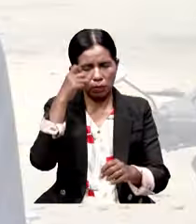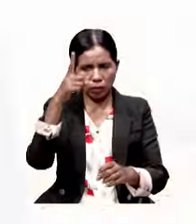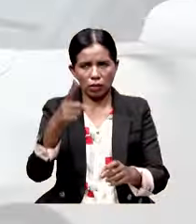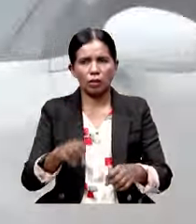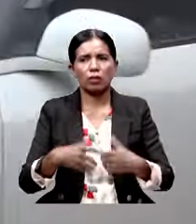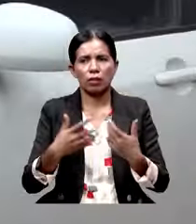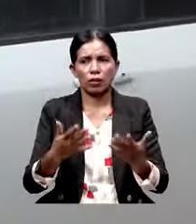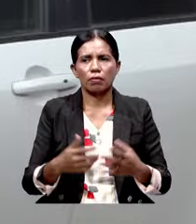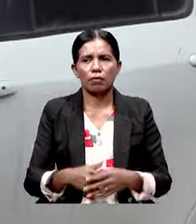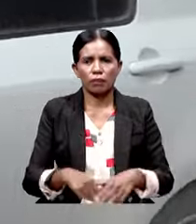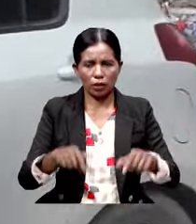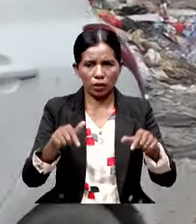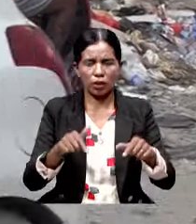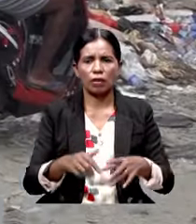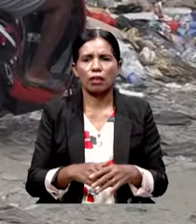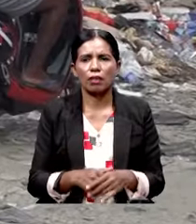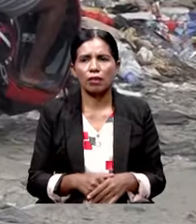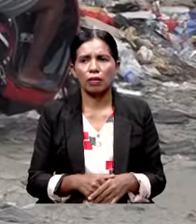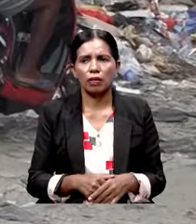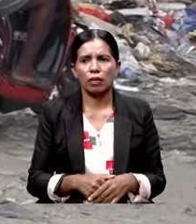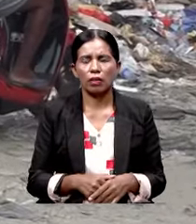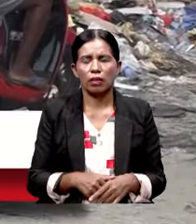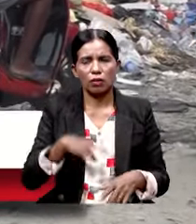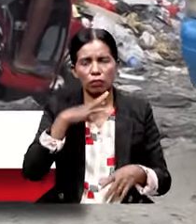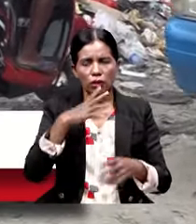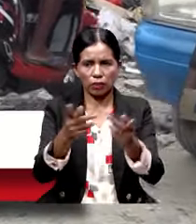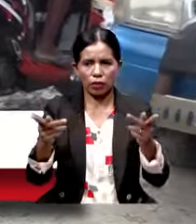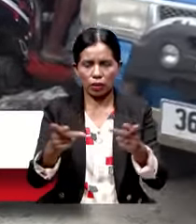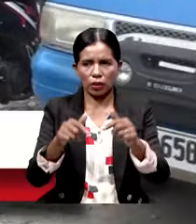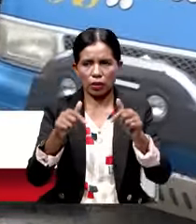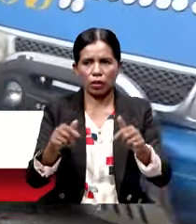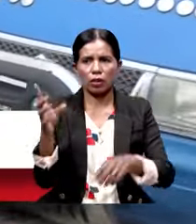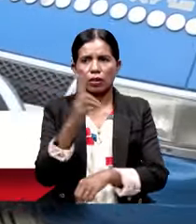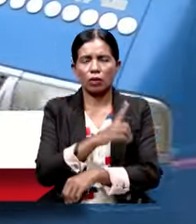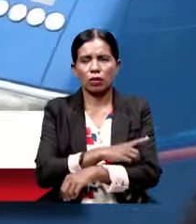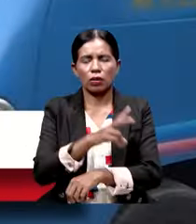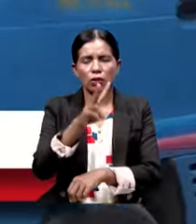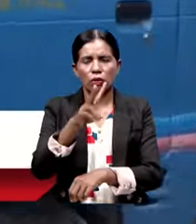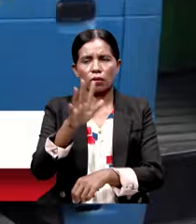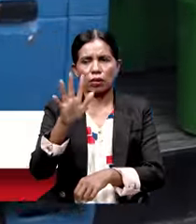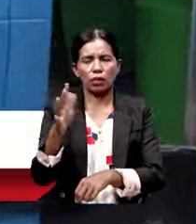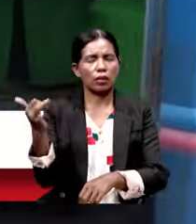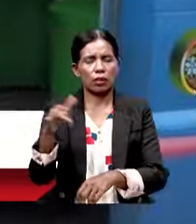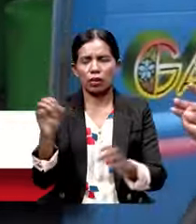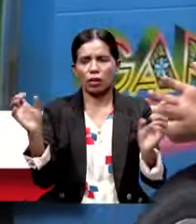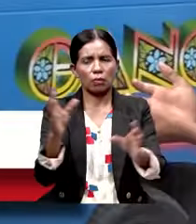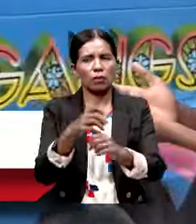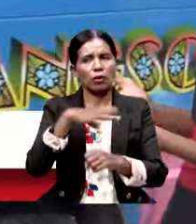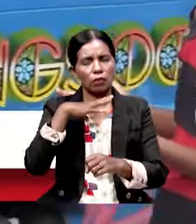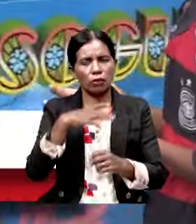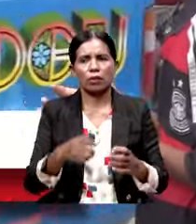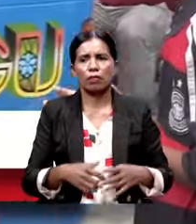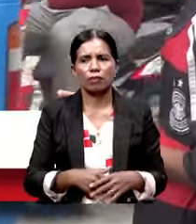sai. Ah, ia nene be sampane ia lorong tolu hatona, né? Be sira la mai foti. Né?